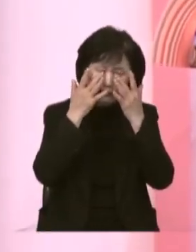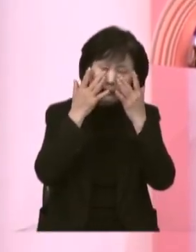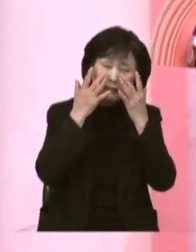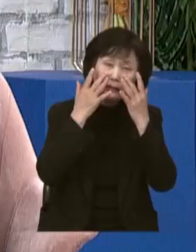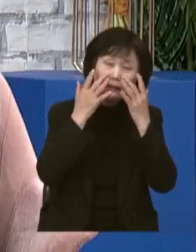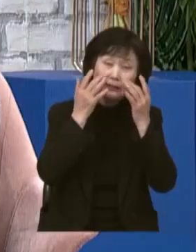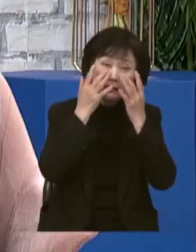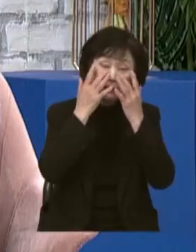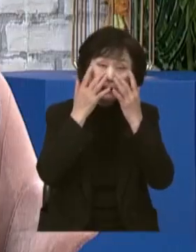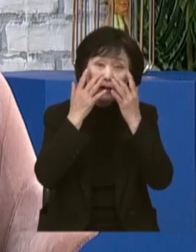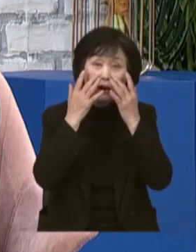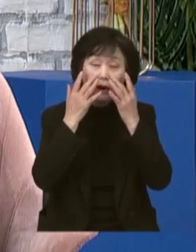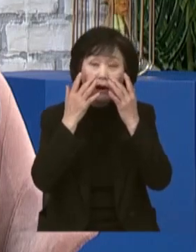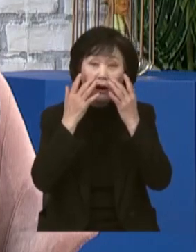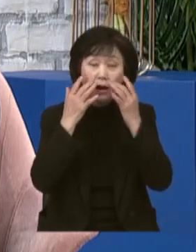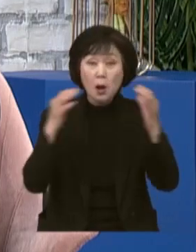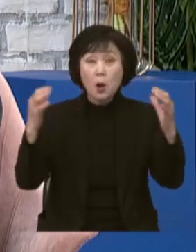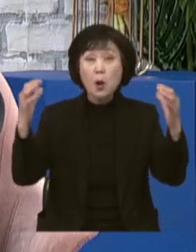가라앉아.